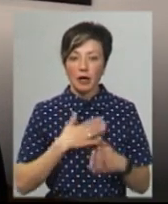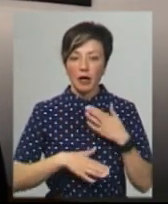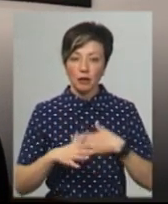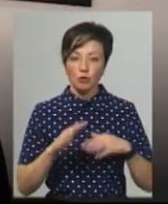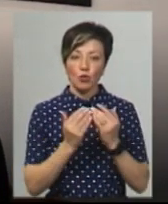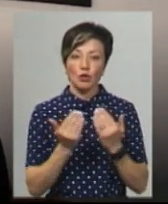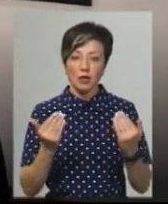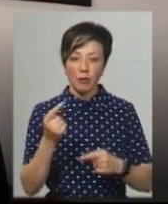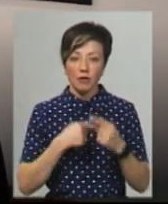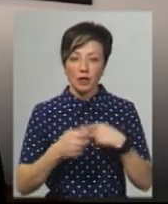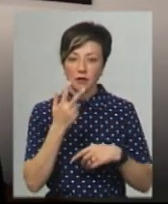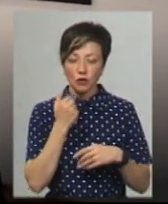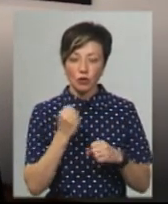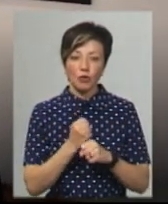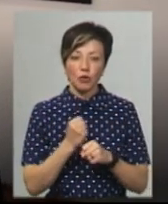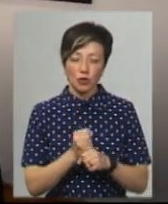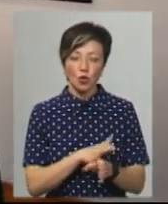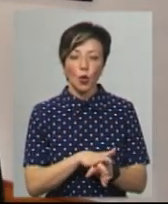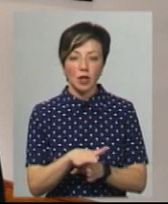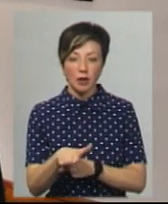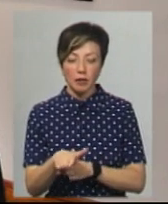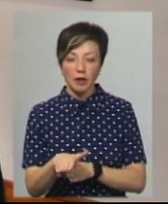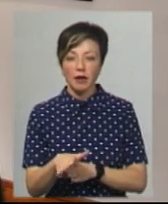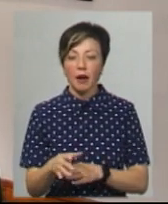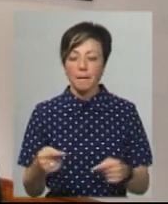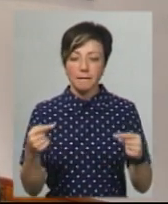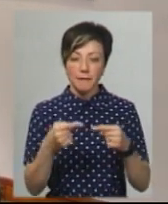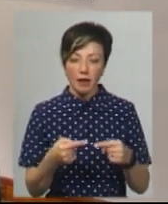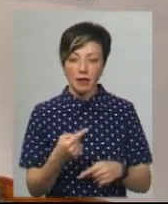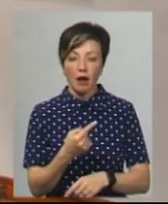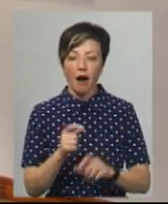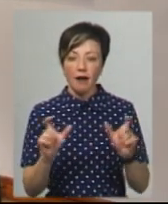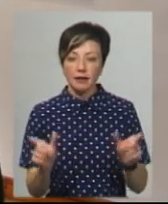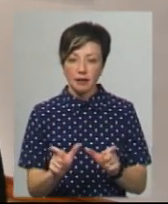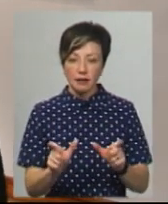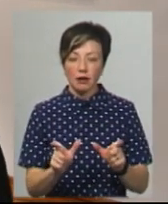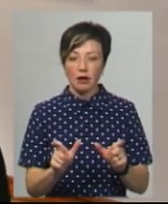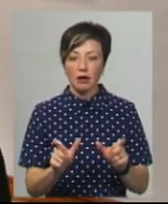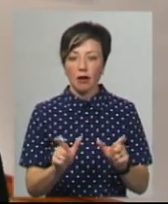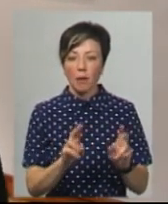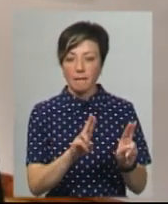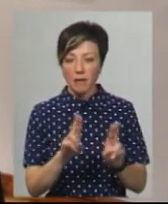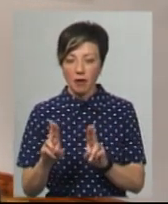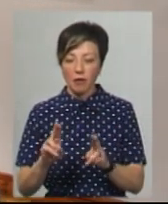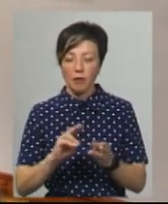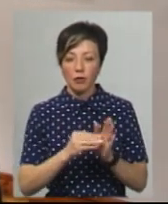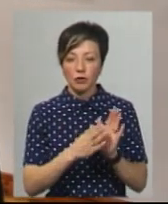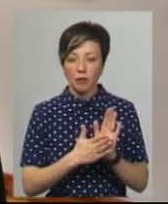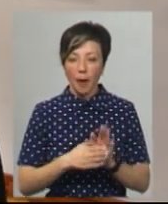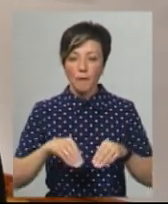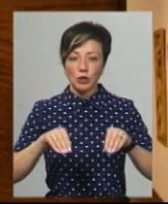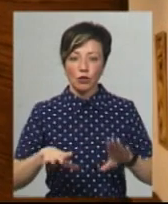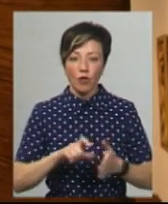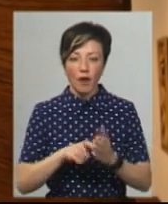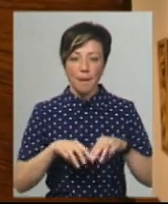роботи, але все ж таки, звичайно, із дотриманням тих певних карантинних обмежень, які прописані у постанові Кабміну. Це